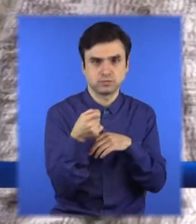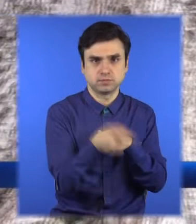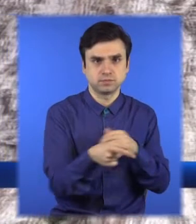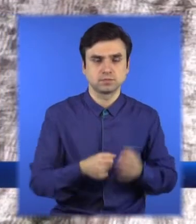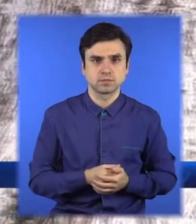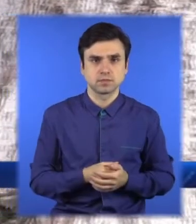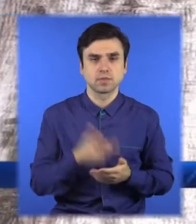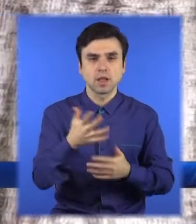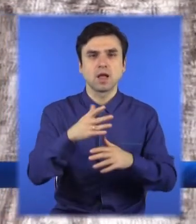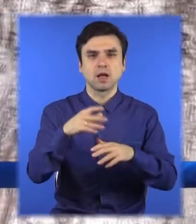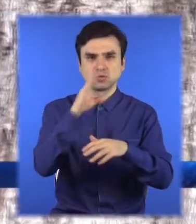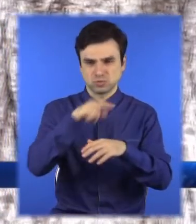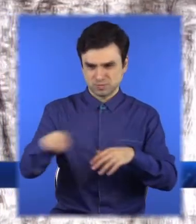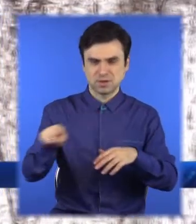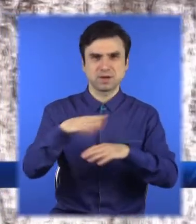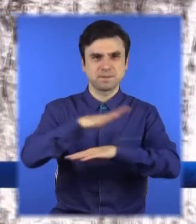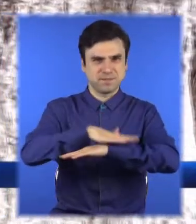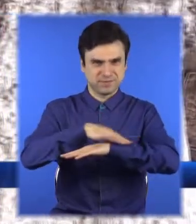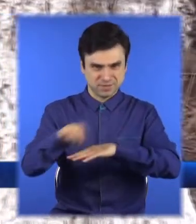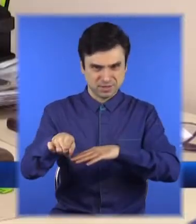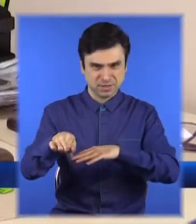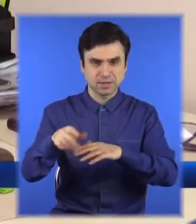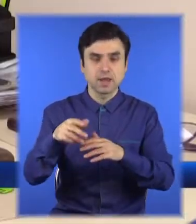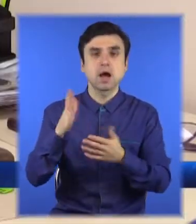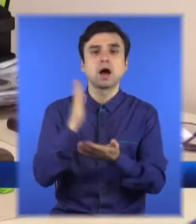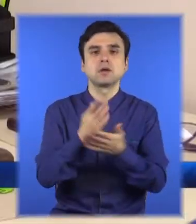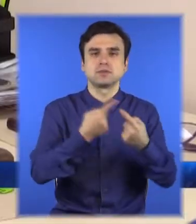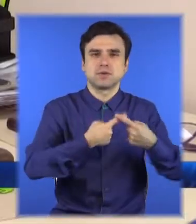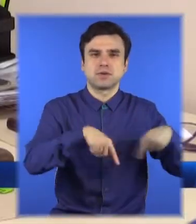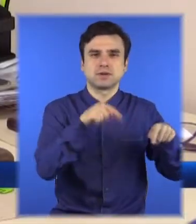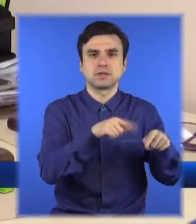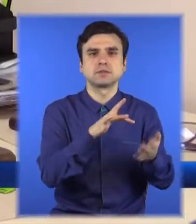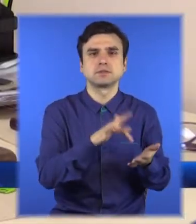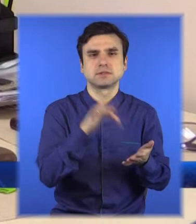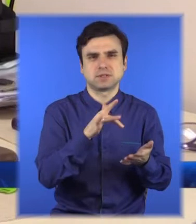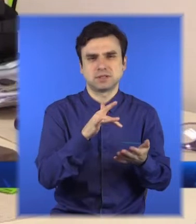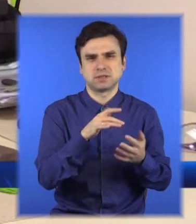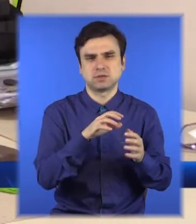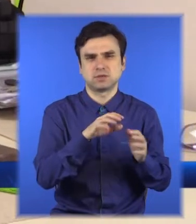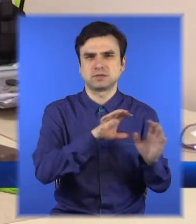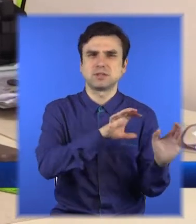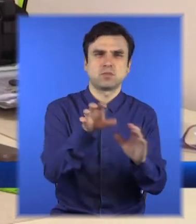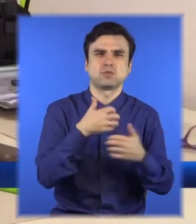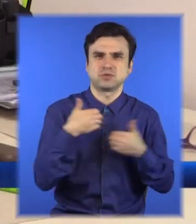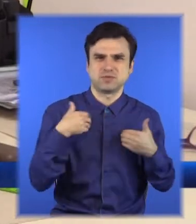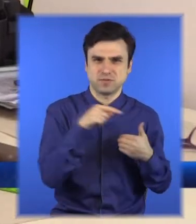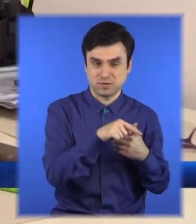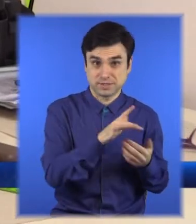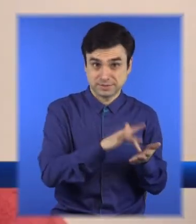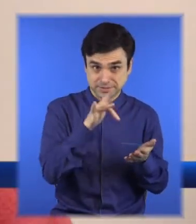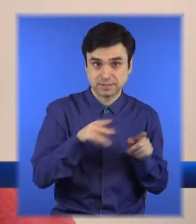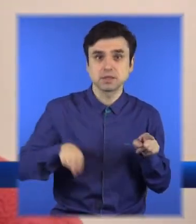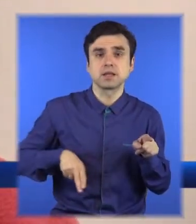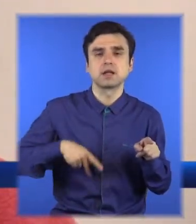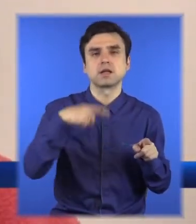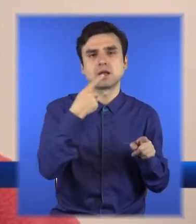є пояснення. Кажуть, в міському центрі поводження з тваринами. Насамперед, за словами його директора, собаки стають агресивними